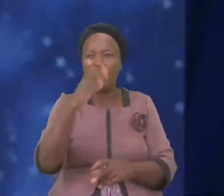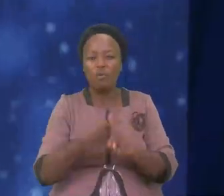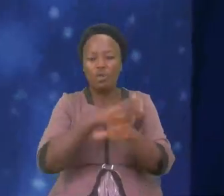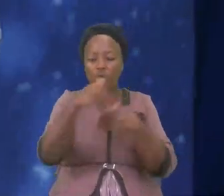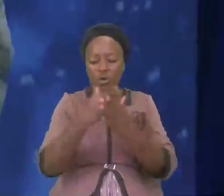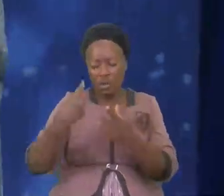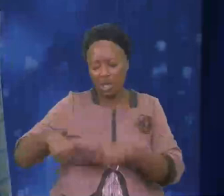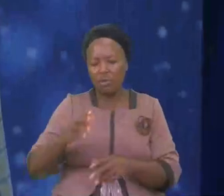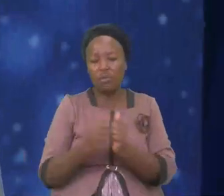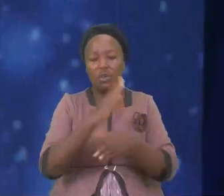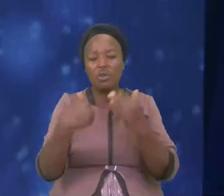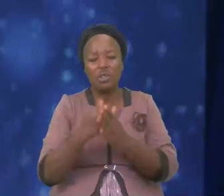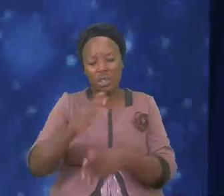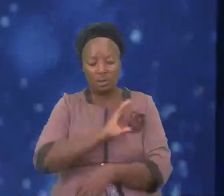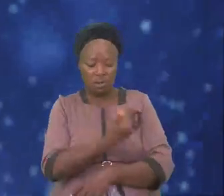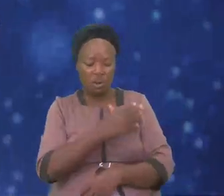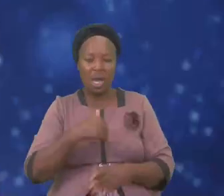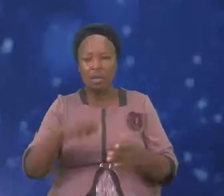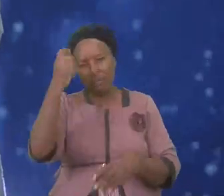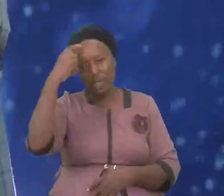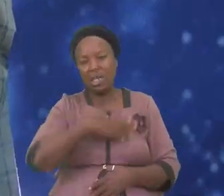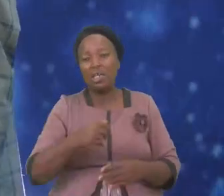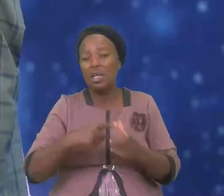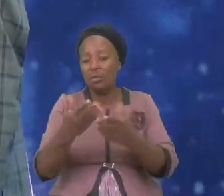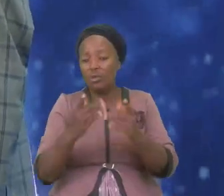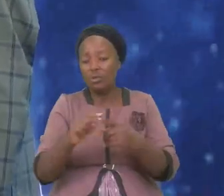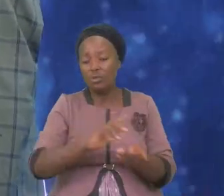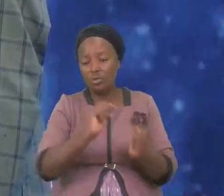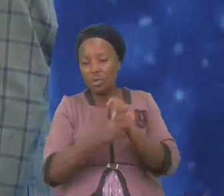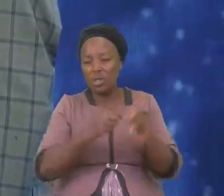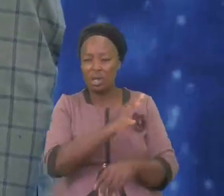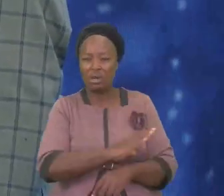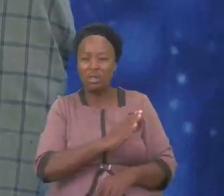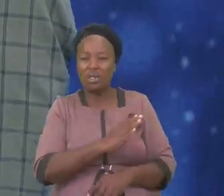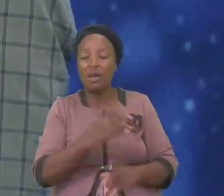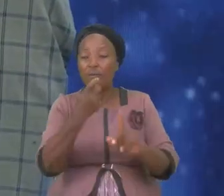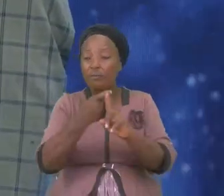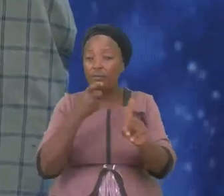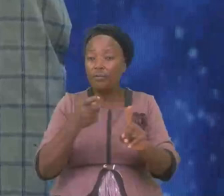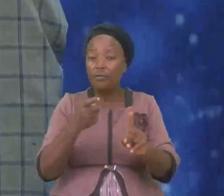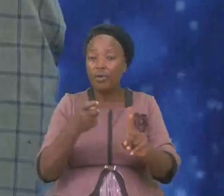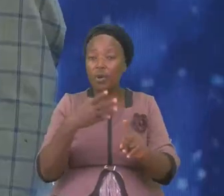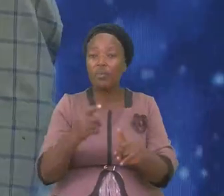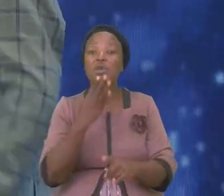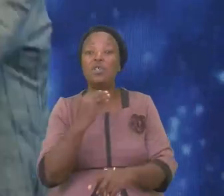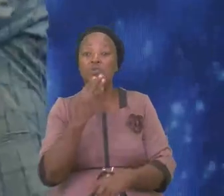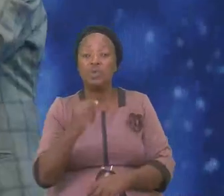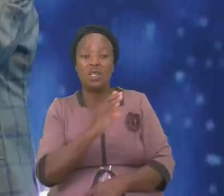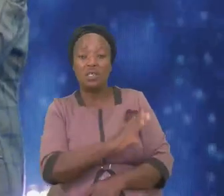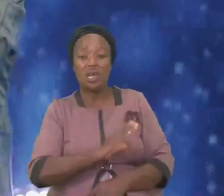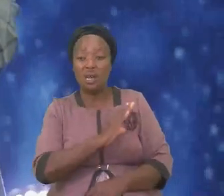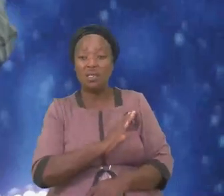pour qu'ils n'aient plus Dieu de tout leur cœur, toute leur force. Ils voulaient détourner leur caractère, du caractère